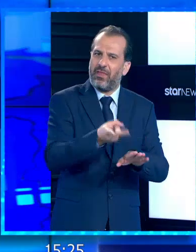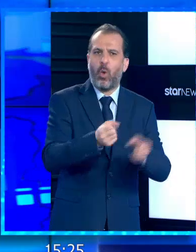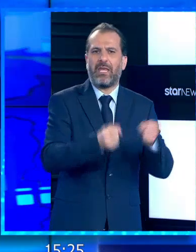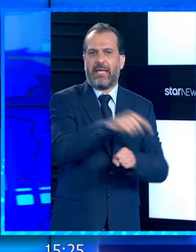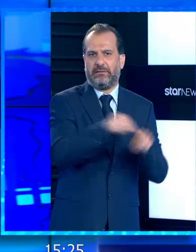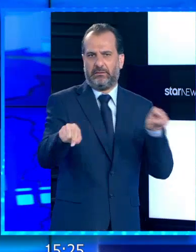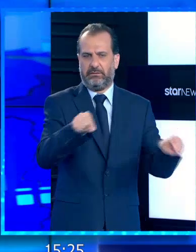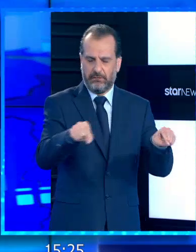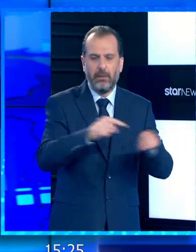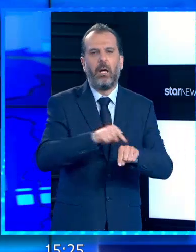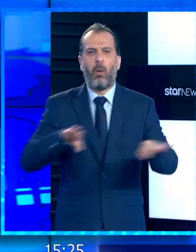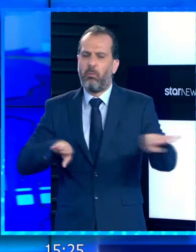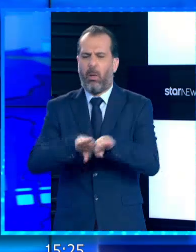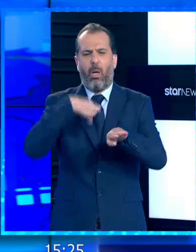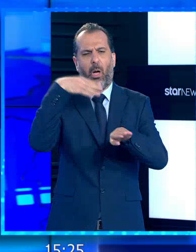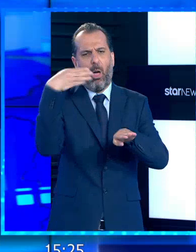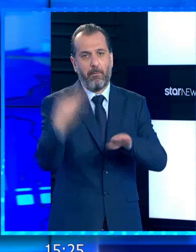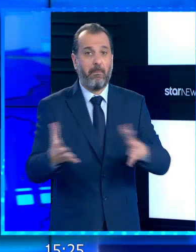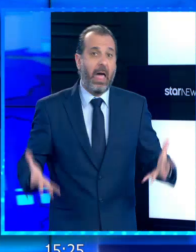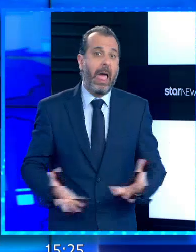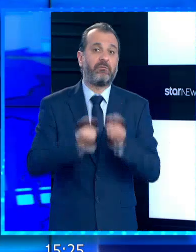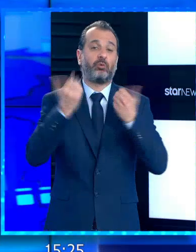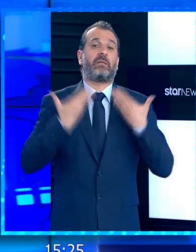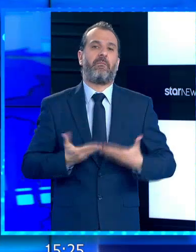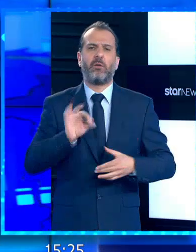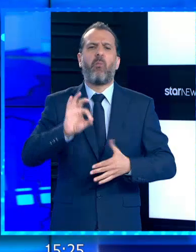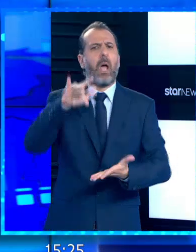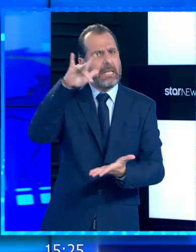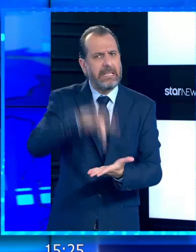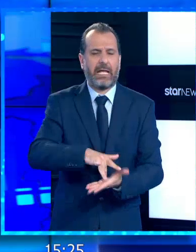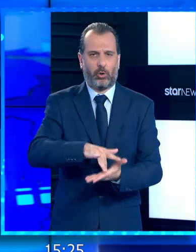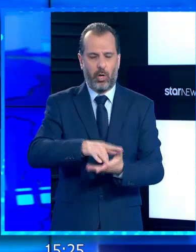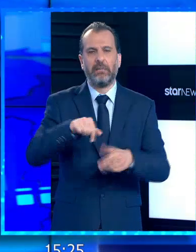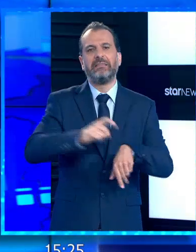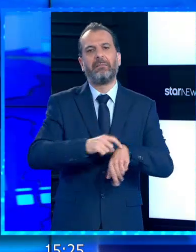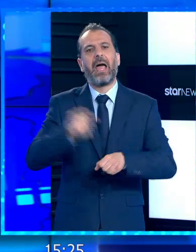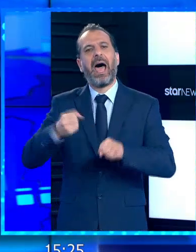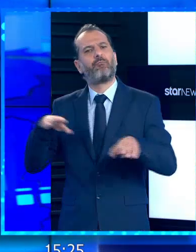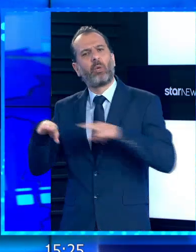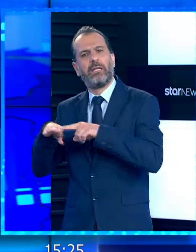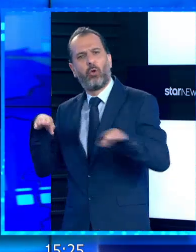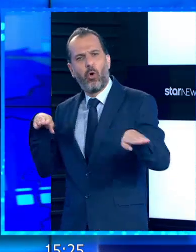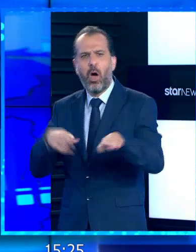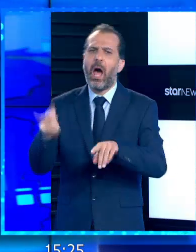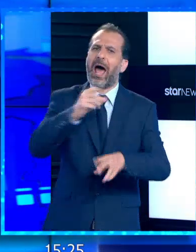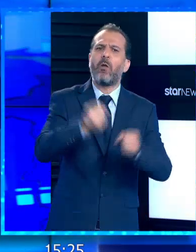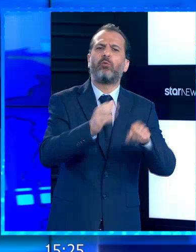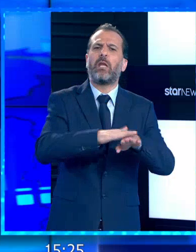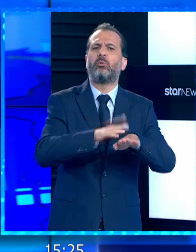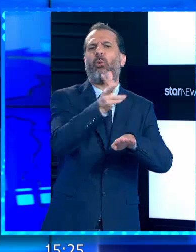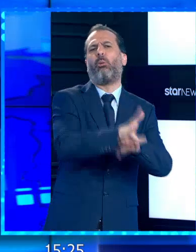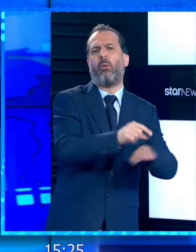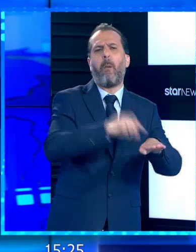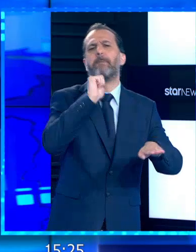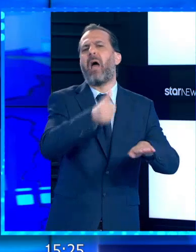στέγιο ταχύ τραυματίστηκαν. Το τροχαίο έγινε στην καρδιά της πόλης όταν το ένα αυτοκίνητο προσέκρουσε πάνω σε ένα σταθμευμένο μαύρο